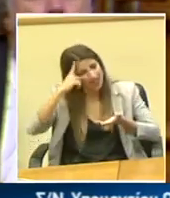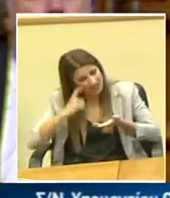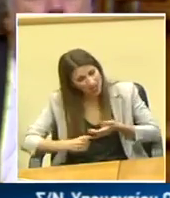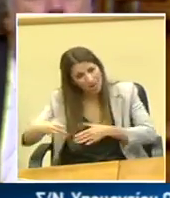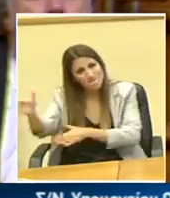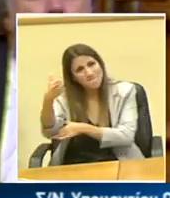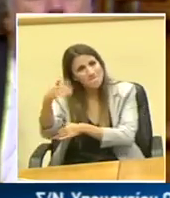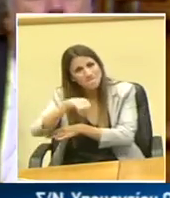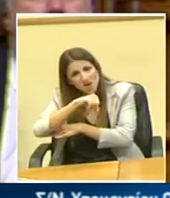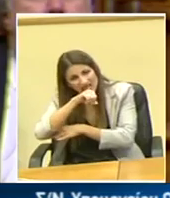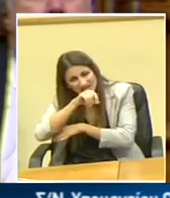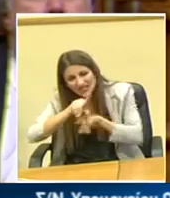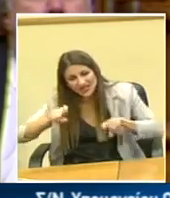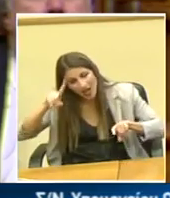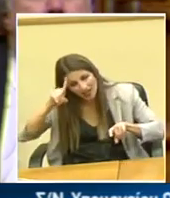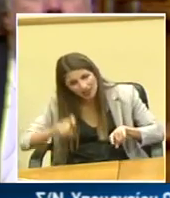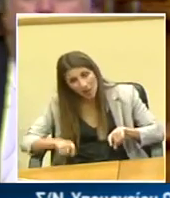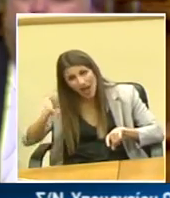κύριε Μητσοτάκη.